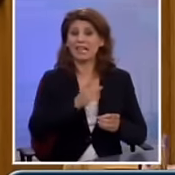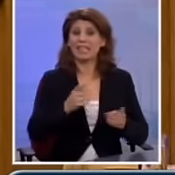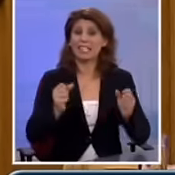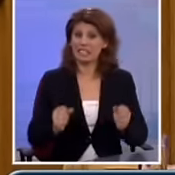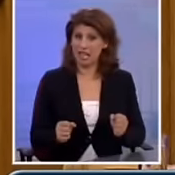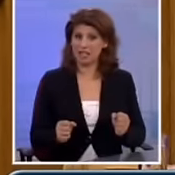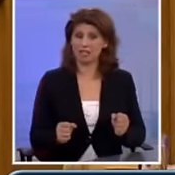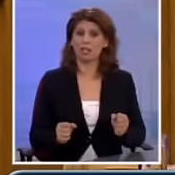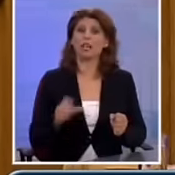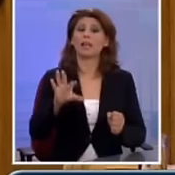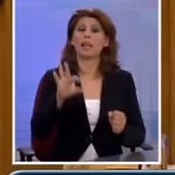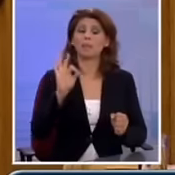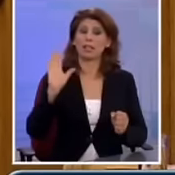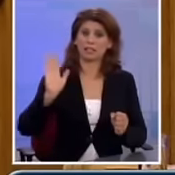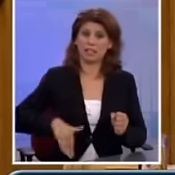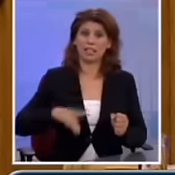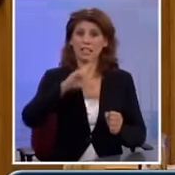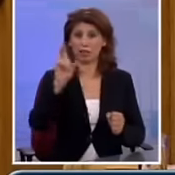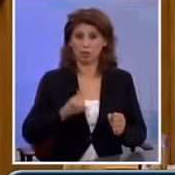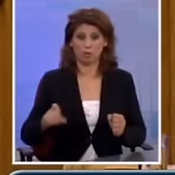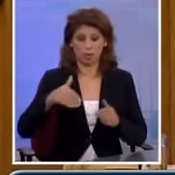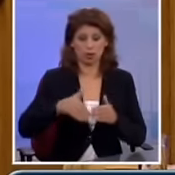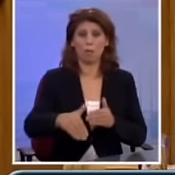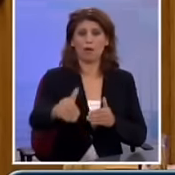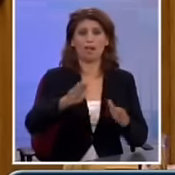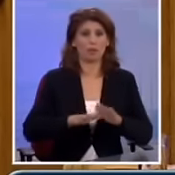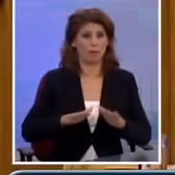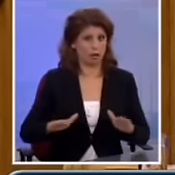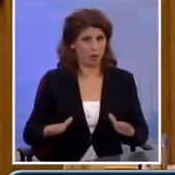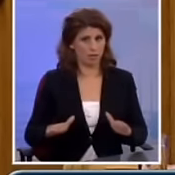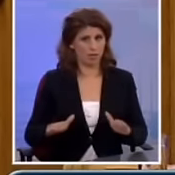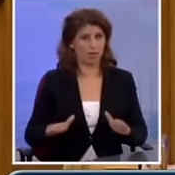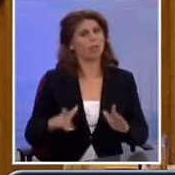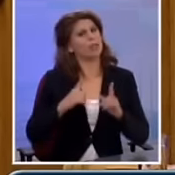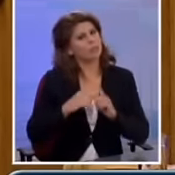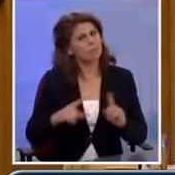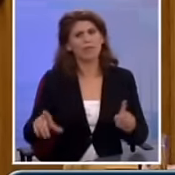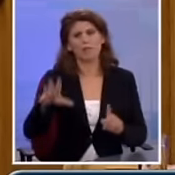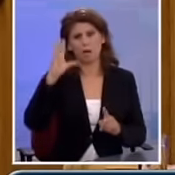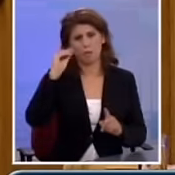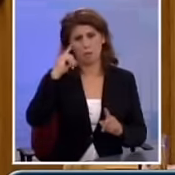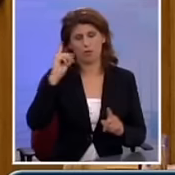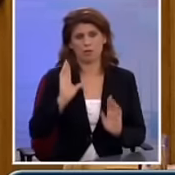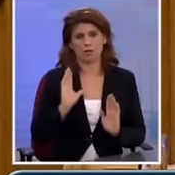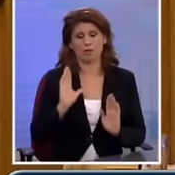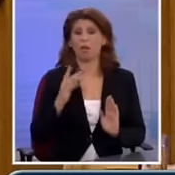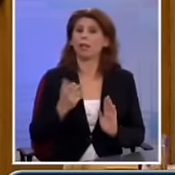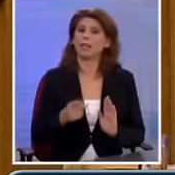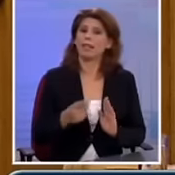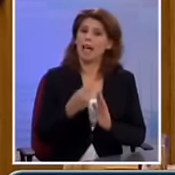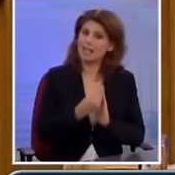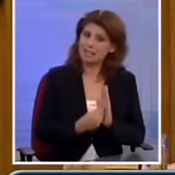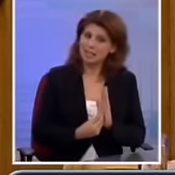στάση και η επιλογή τελικά για τη ζωή μας και τον μέλλον των παιδιών μας, με διαφορετικές απόψεις, είναι οι